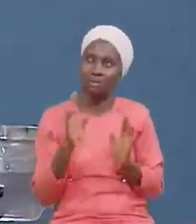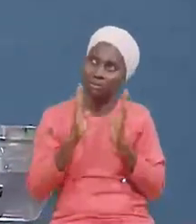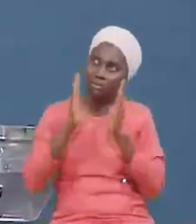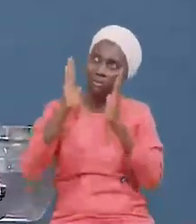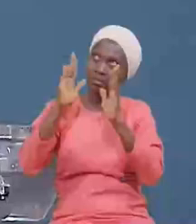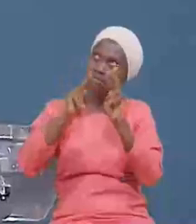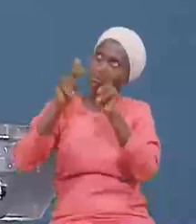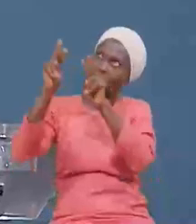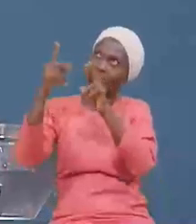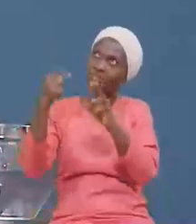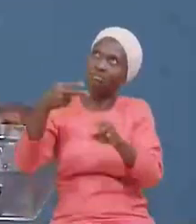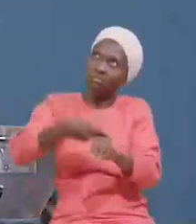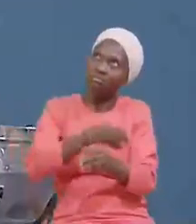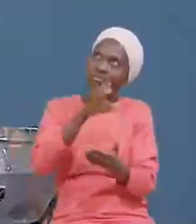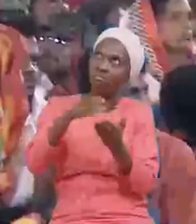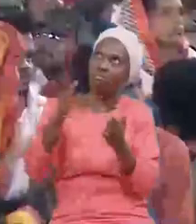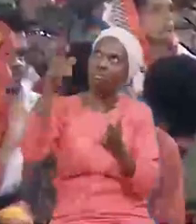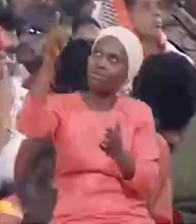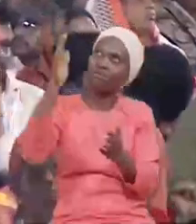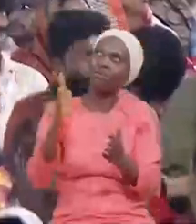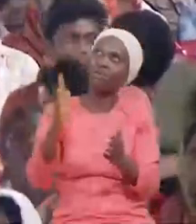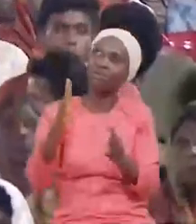Et voici l'agneau de Dieu